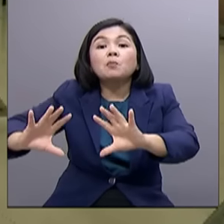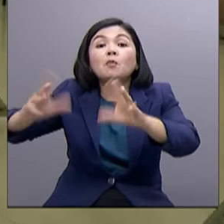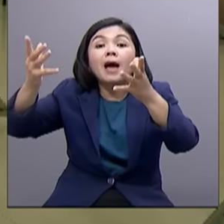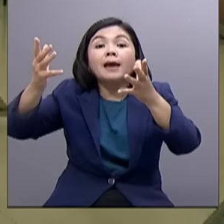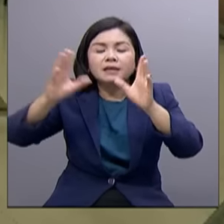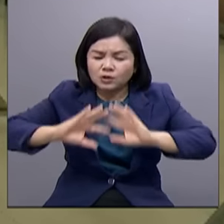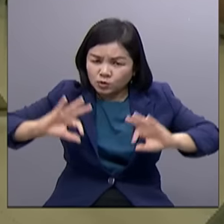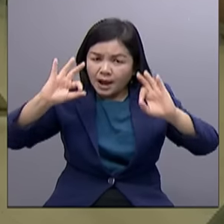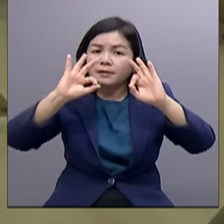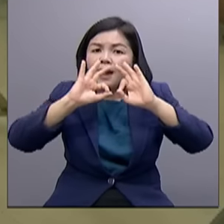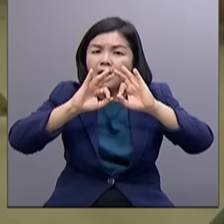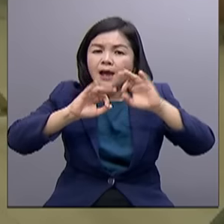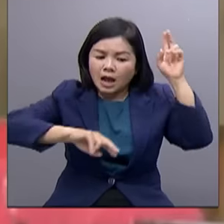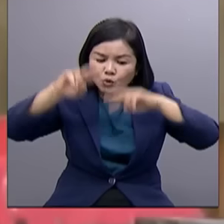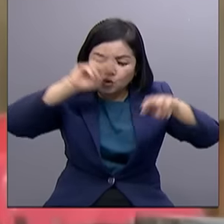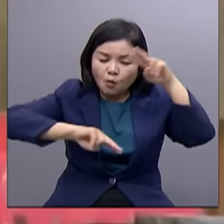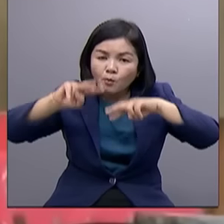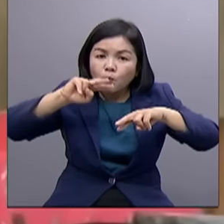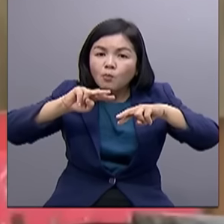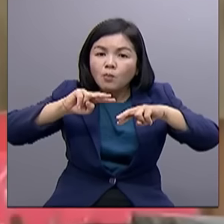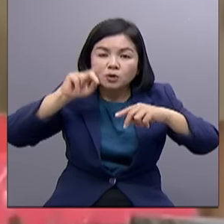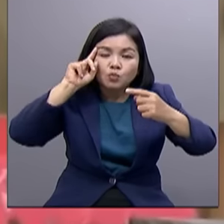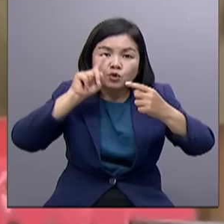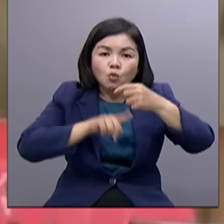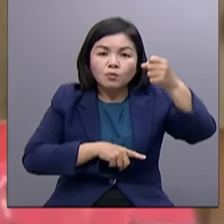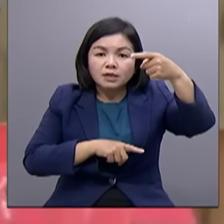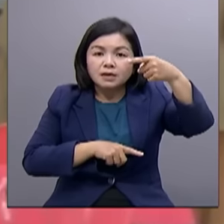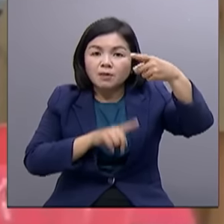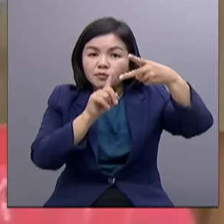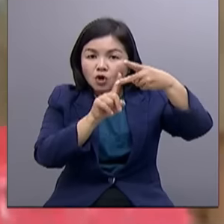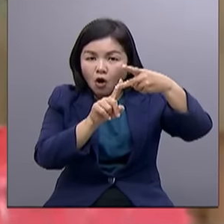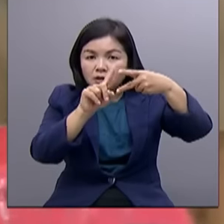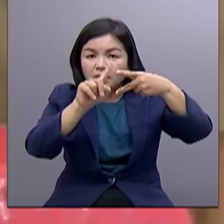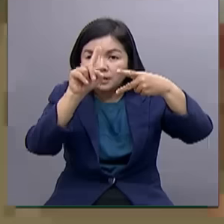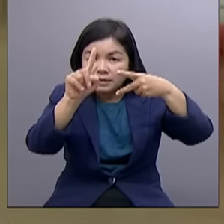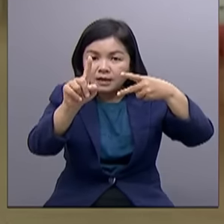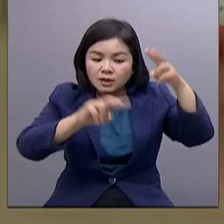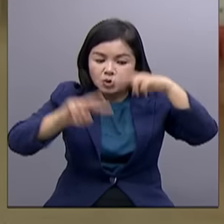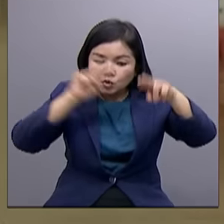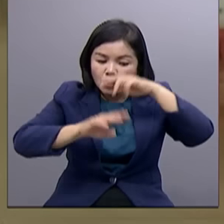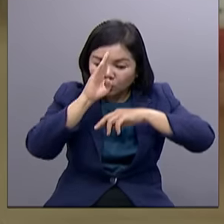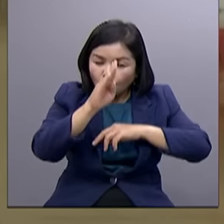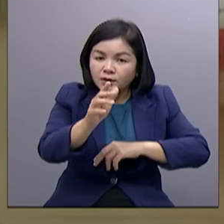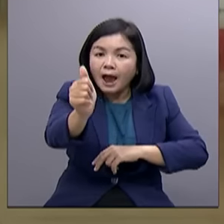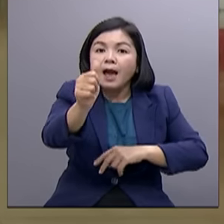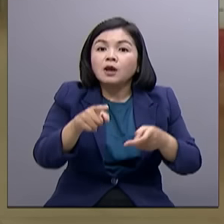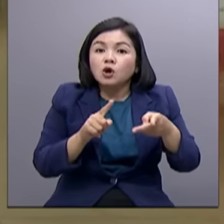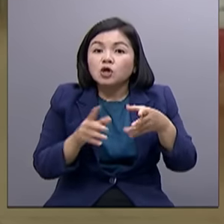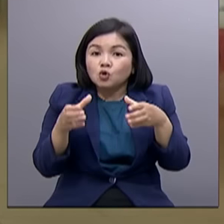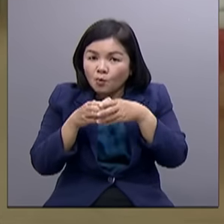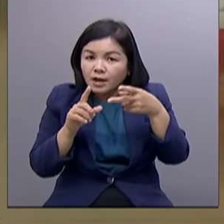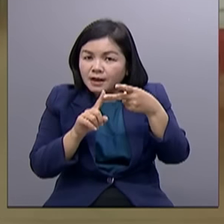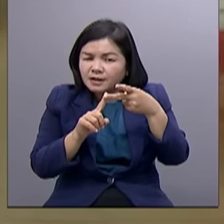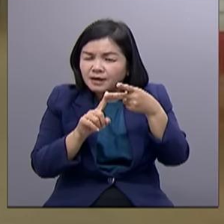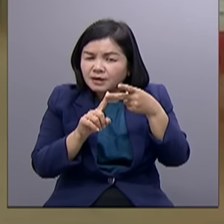น่าสนใจการตรวจสอบเนี่ยอาจารย์มองว่ามี 2เป้าหมายนะกลุ่มนึงทำเพื่อความโปร่งใสอย่างแท้จริงแต่อีกกลุ่มนึงมี